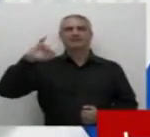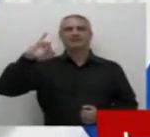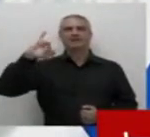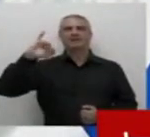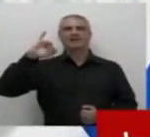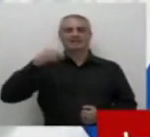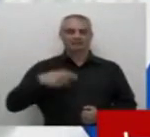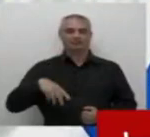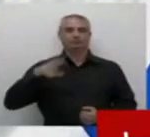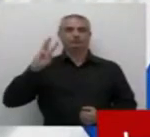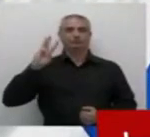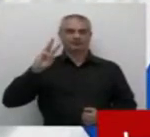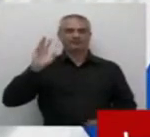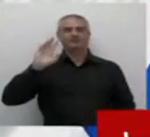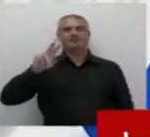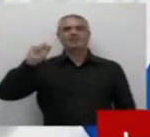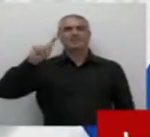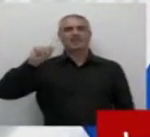سرم